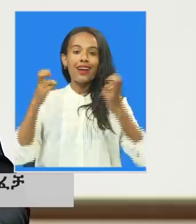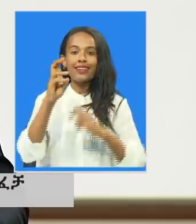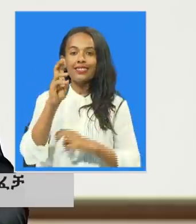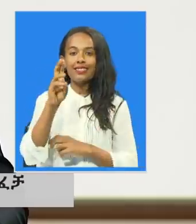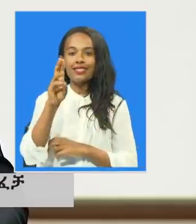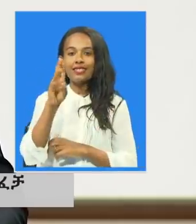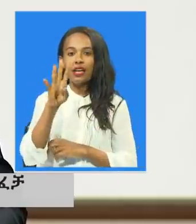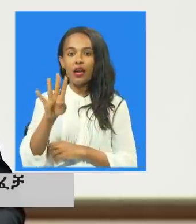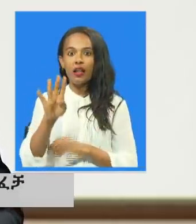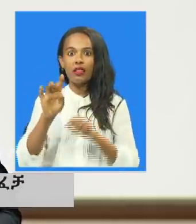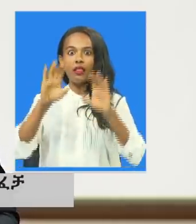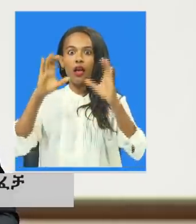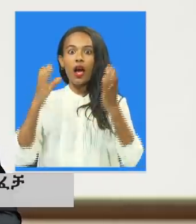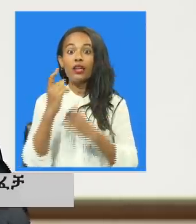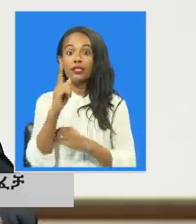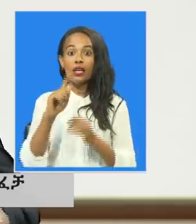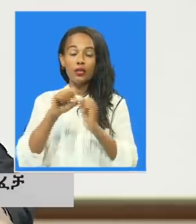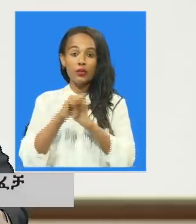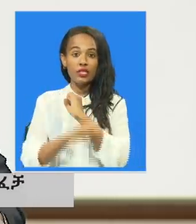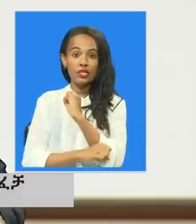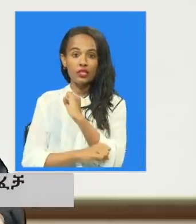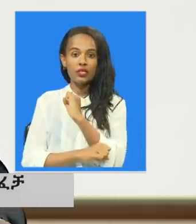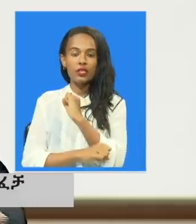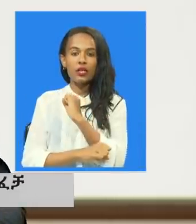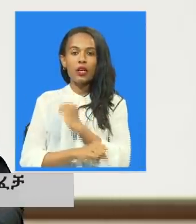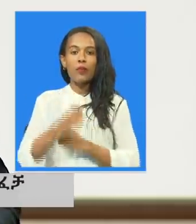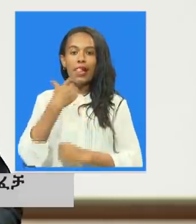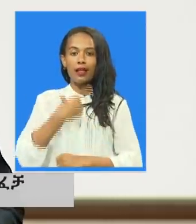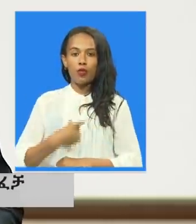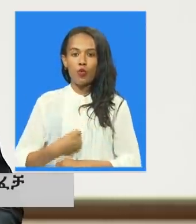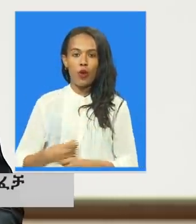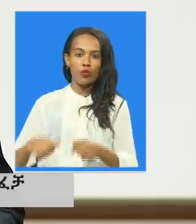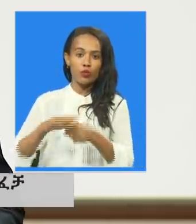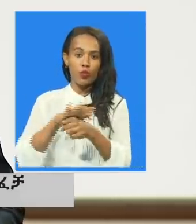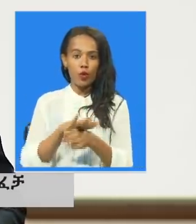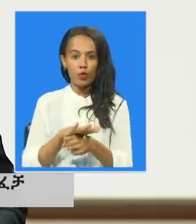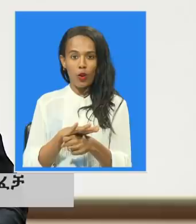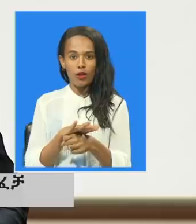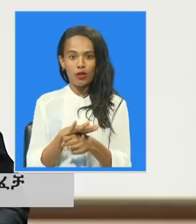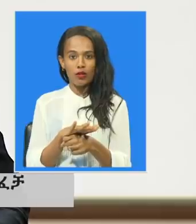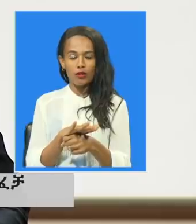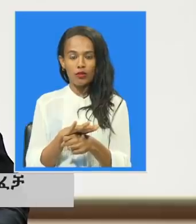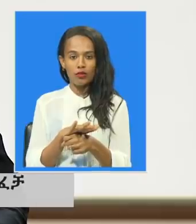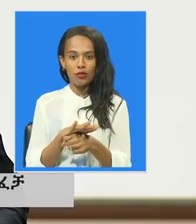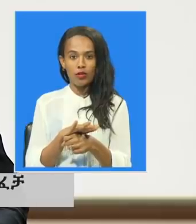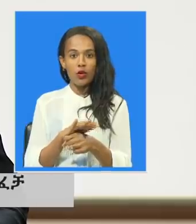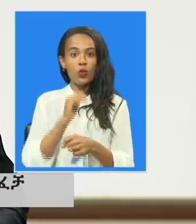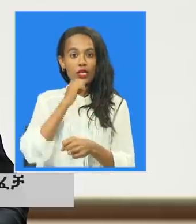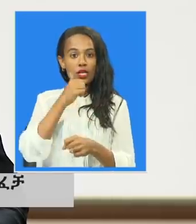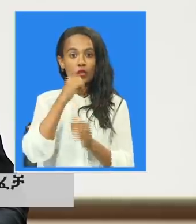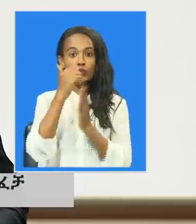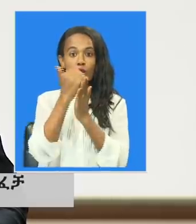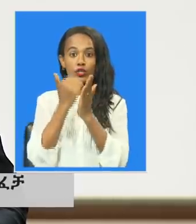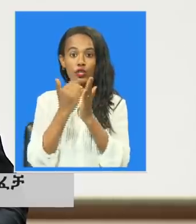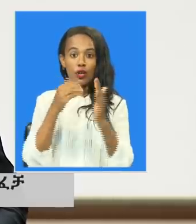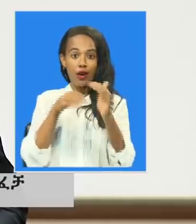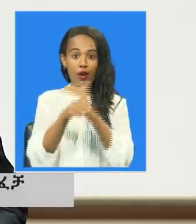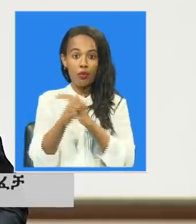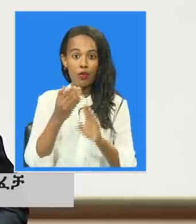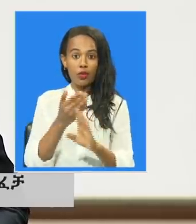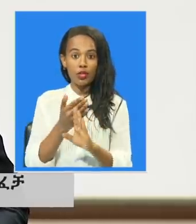ንዑስ አንቀጽ 1 መሰረት ሙላተ ጉባኤው ተሟልቷል። ወደ ዕለቱ አጀንዳ ከመተላለፋችን